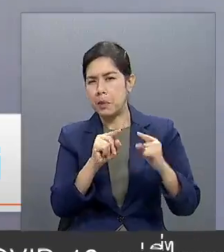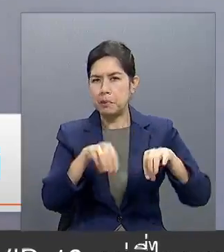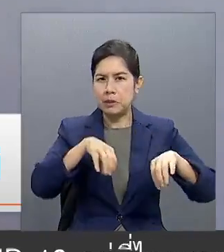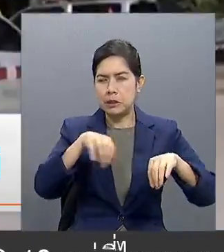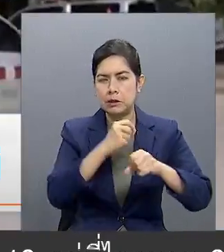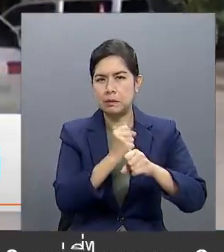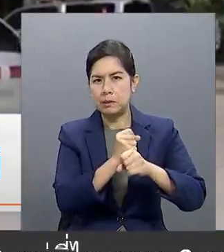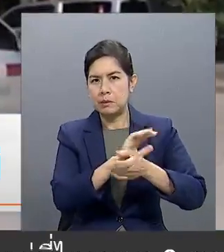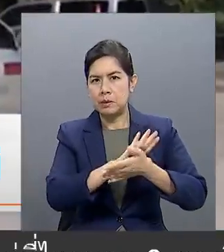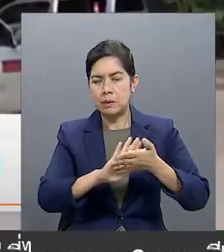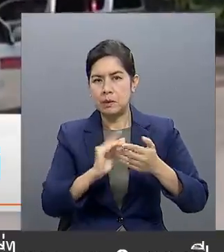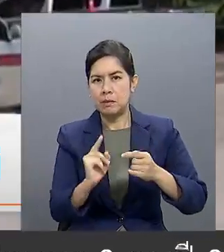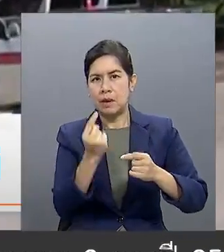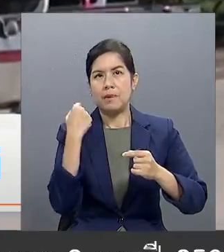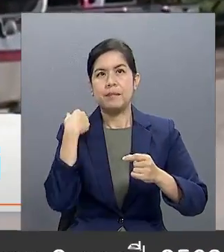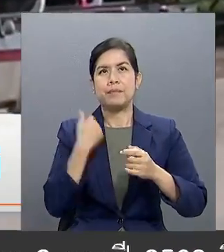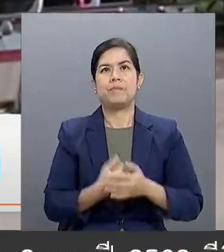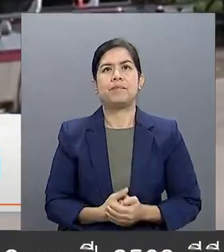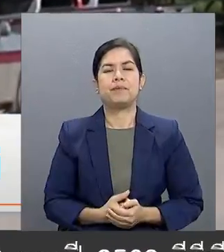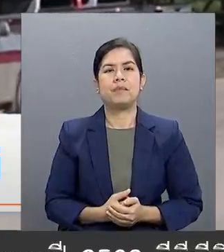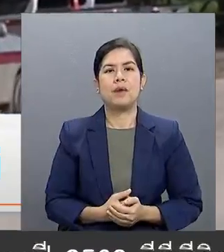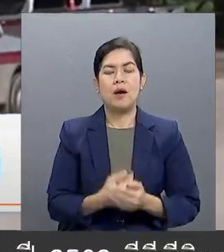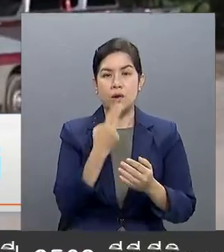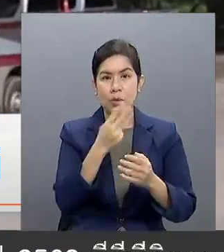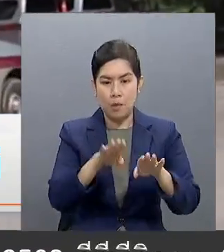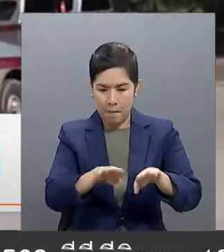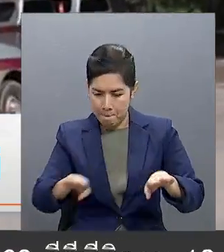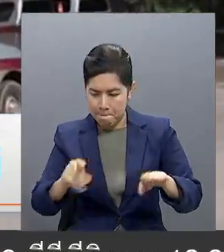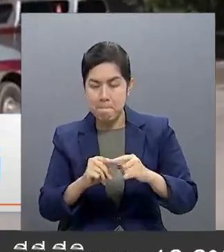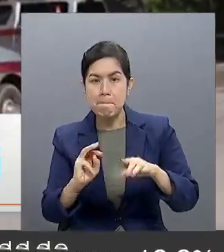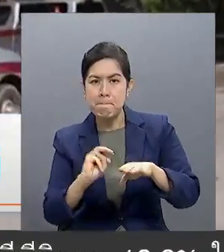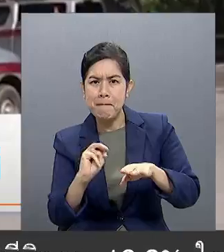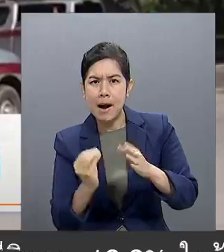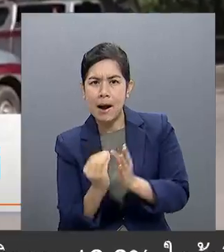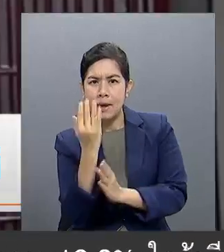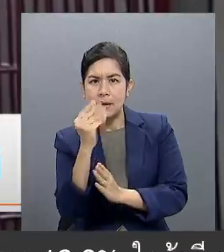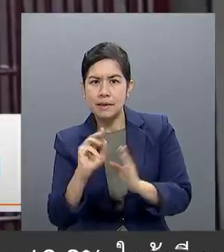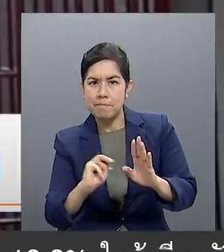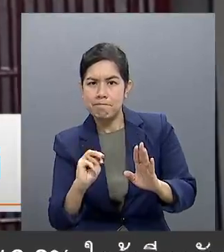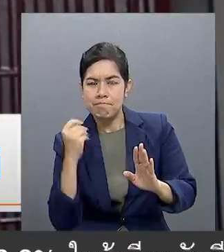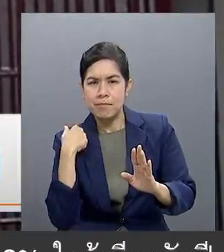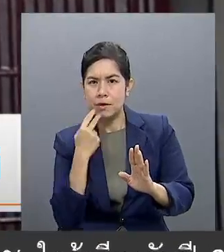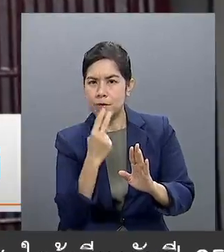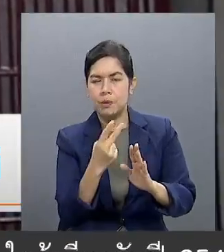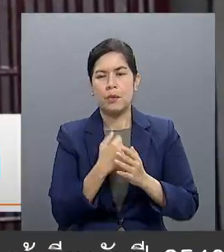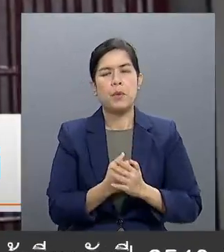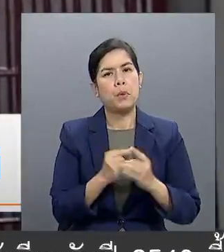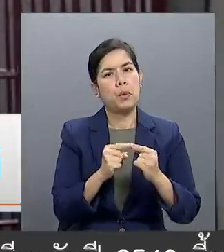ตล์ไหนก็ไม่น่าอยู่เนาะ พื้นไม้เนี่ยเป็นพื้นไม้ขัดเงานะครับสีห้องก็สว่างสะอาดตาข้างหน้าเห็นไหมฮะสวยง